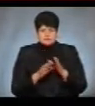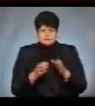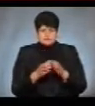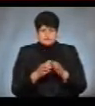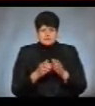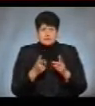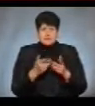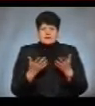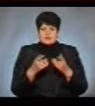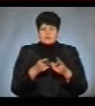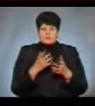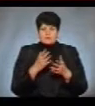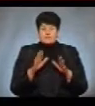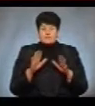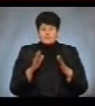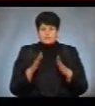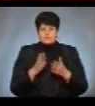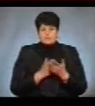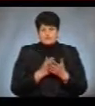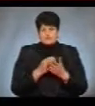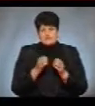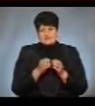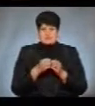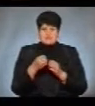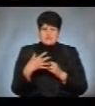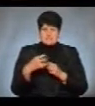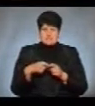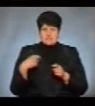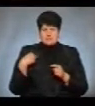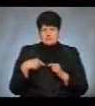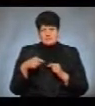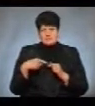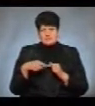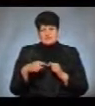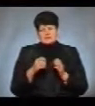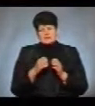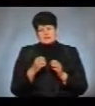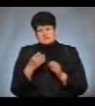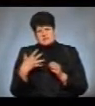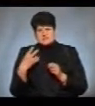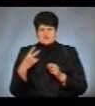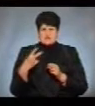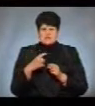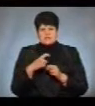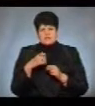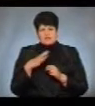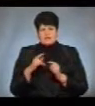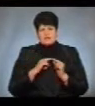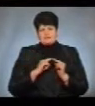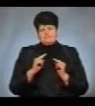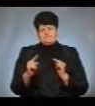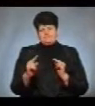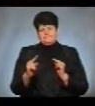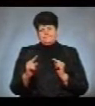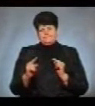які, відповідно, мають разі обслуговування в середньому 10-15 кілометрів. Час слідування 15-20 хвилин. До об'єкту виникнення пожеж, від моменту